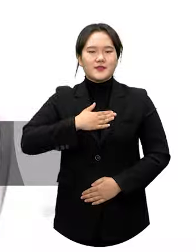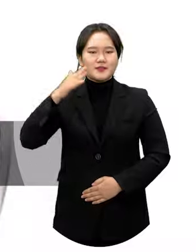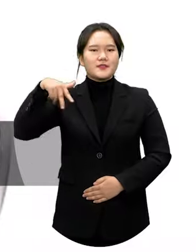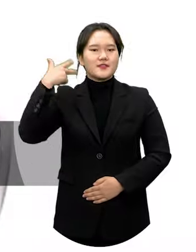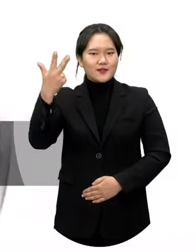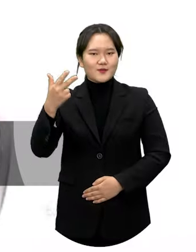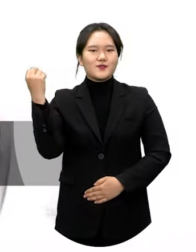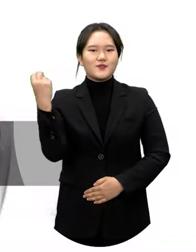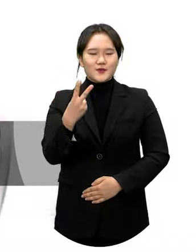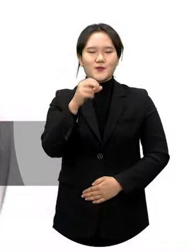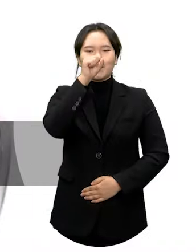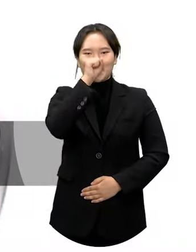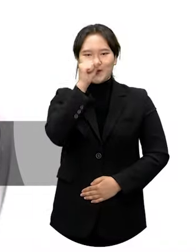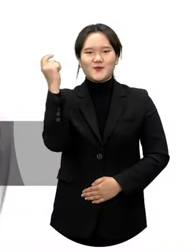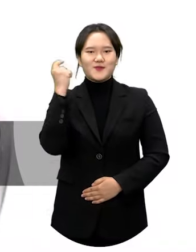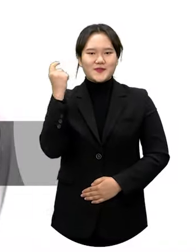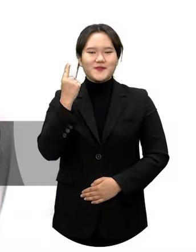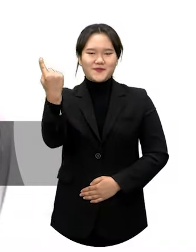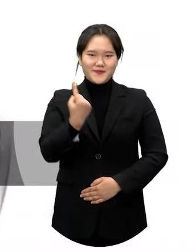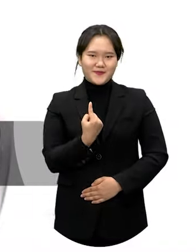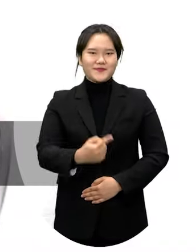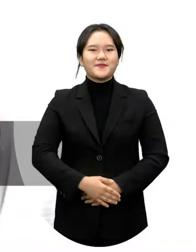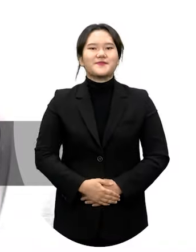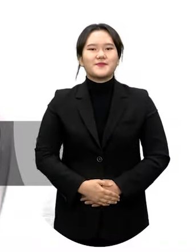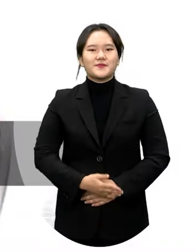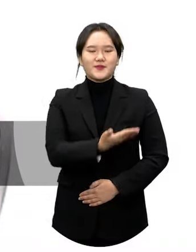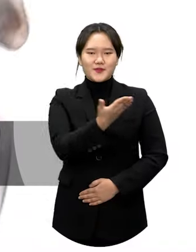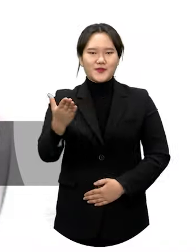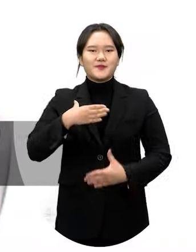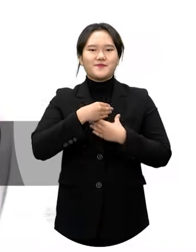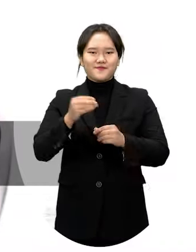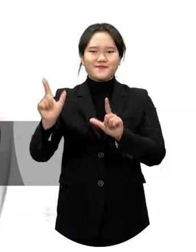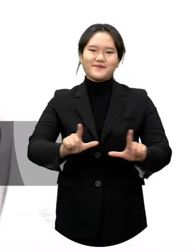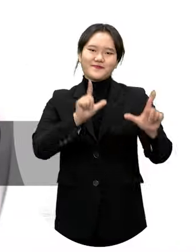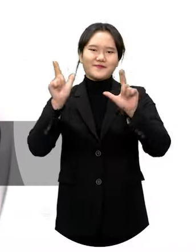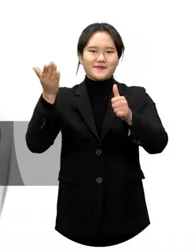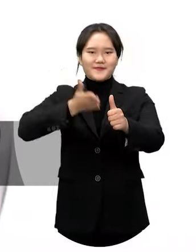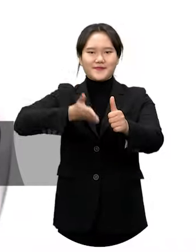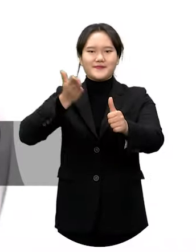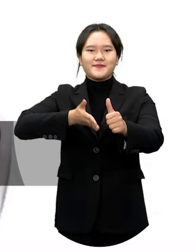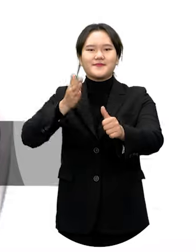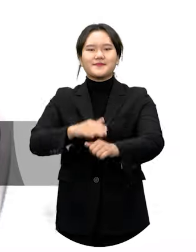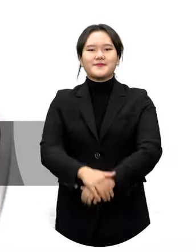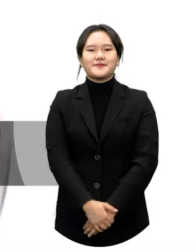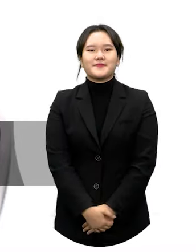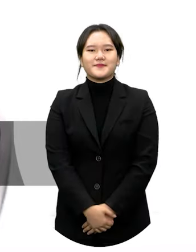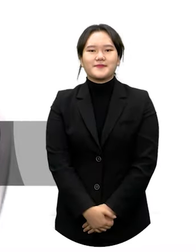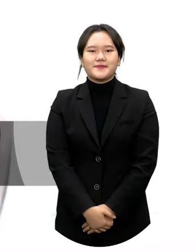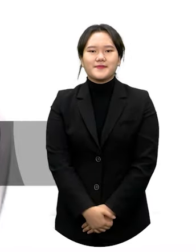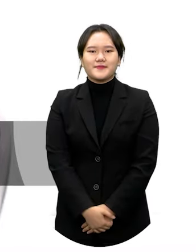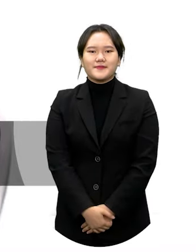다음 주에 좋은 소식 들고 다시 찾아오겠습니다. 여러분 모두 안녕하세요.